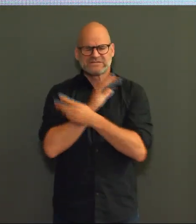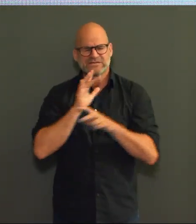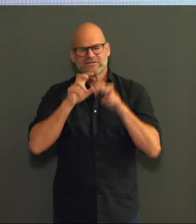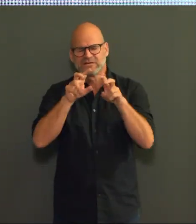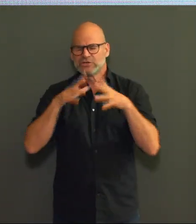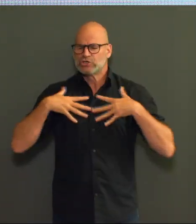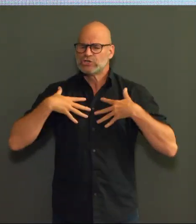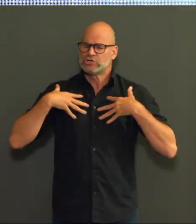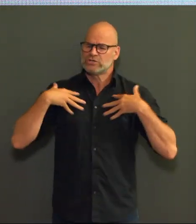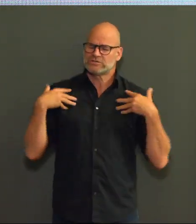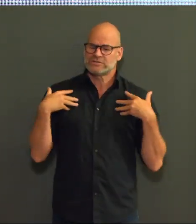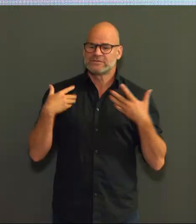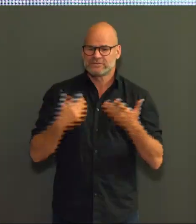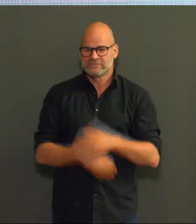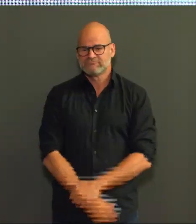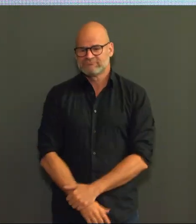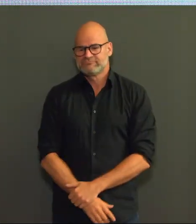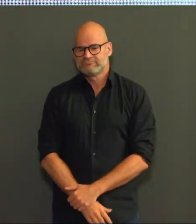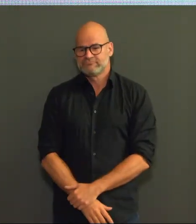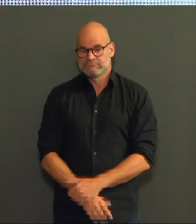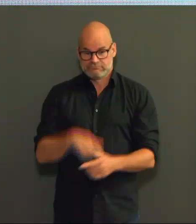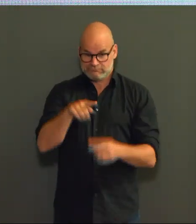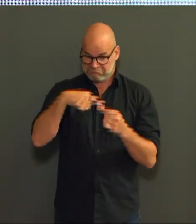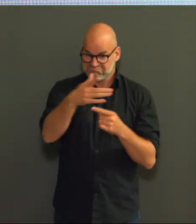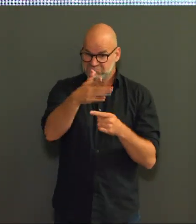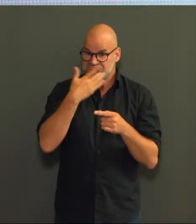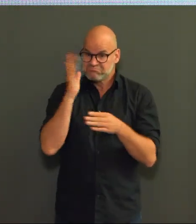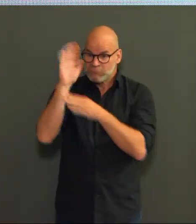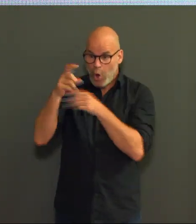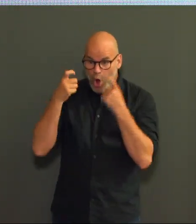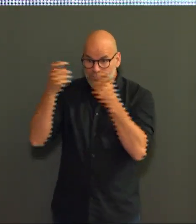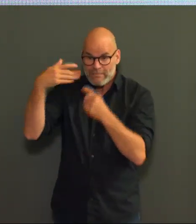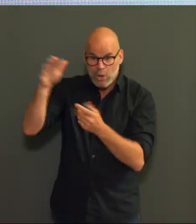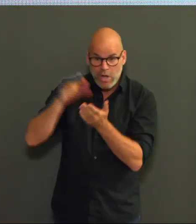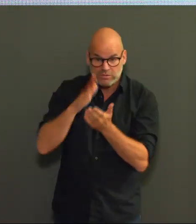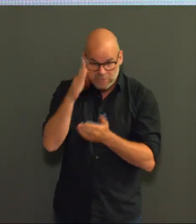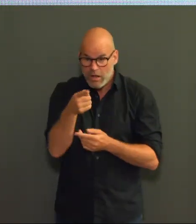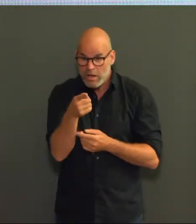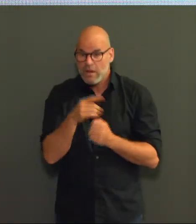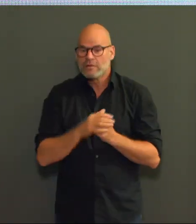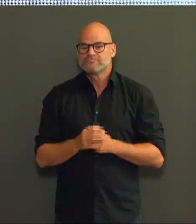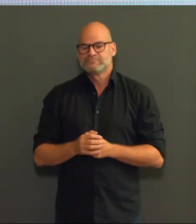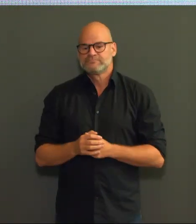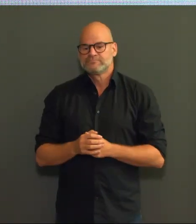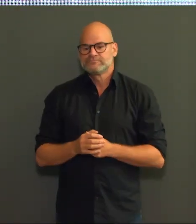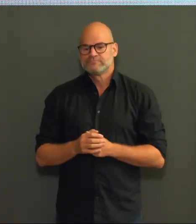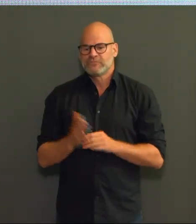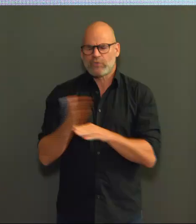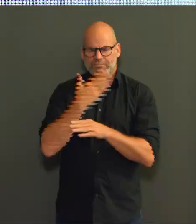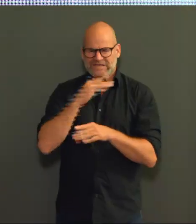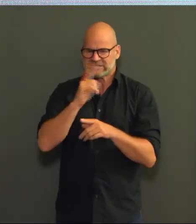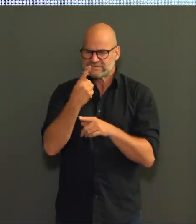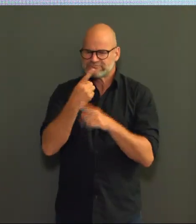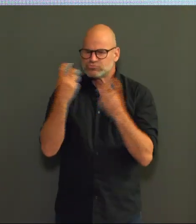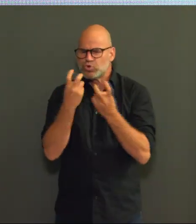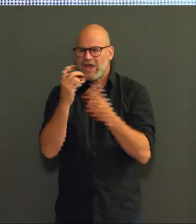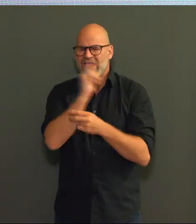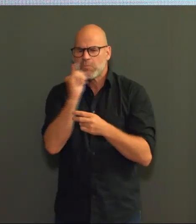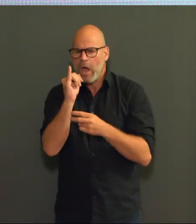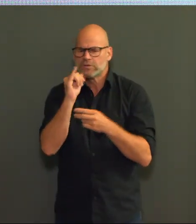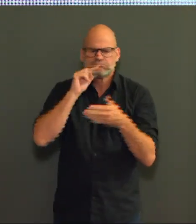reis te gaan naar het buitenland, informeer u dan zeker tijdig op voorhand welke maatregelen gelden in het land van